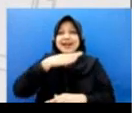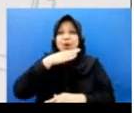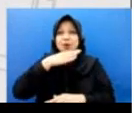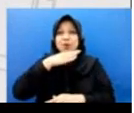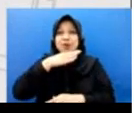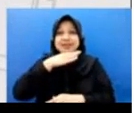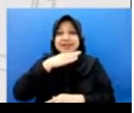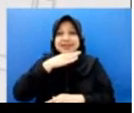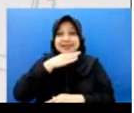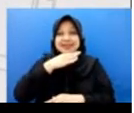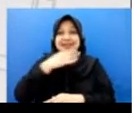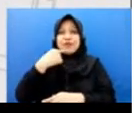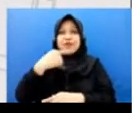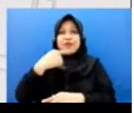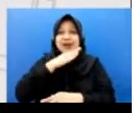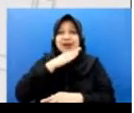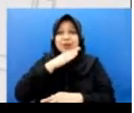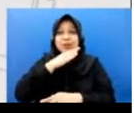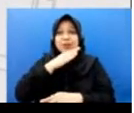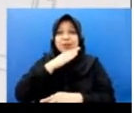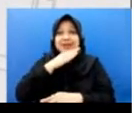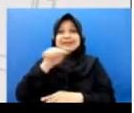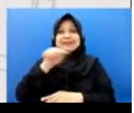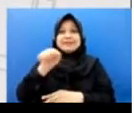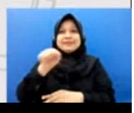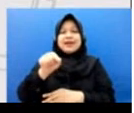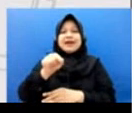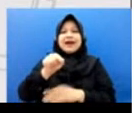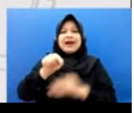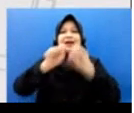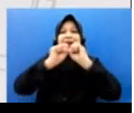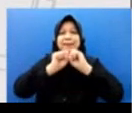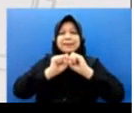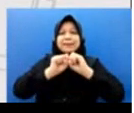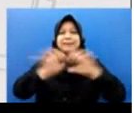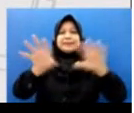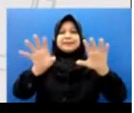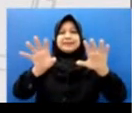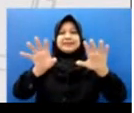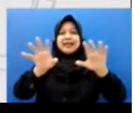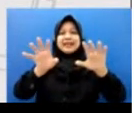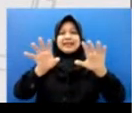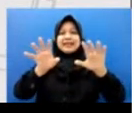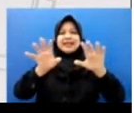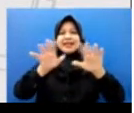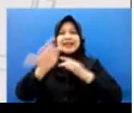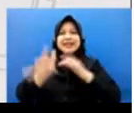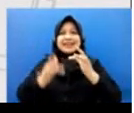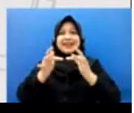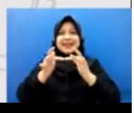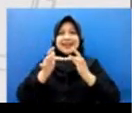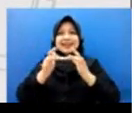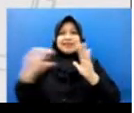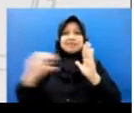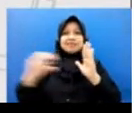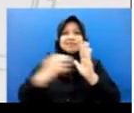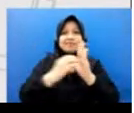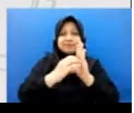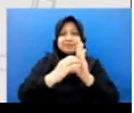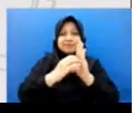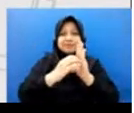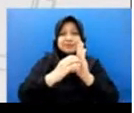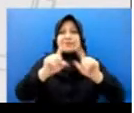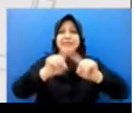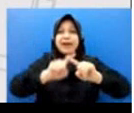yang melambangkan, yang mewakili pesan-pesan yang diterbitkan di internet, di post tanpa dilandasi berpikir